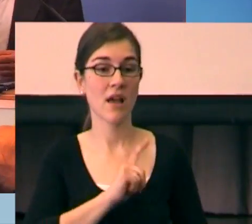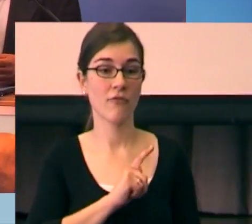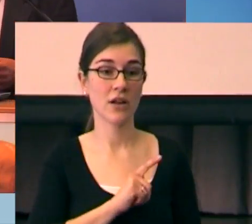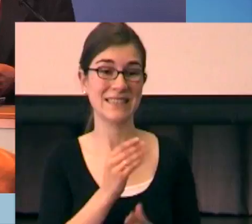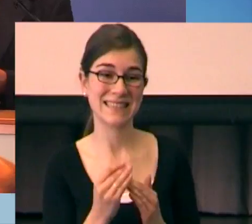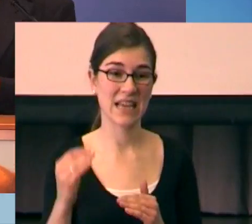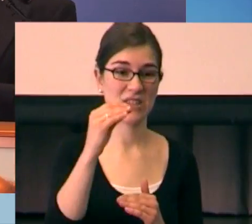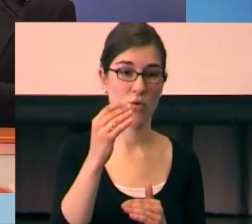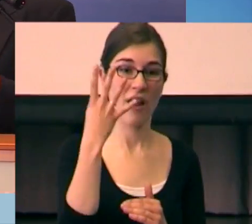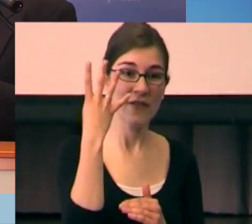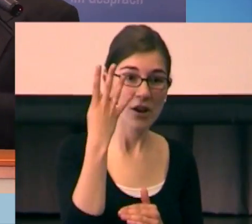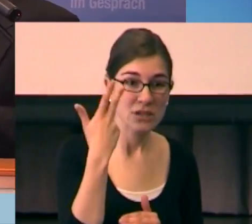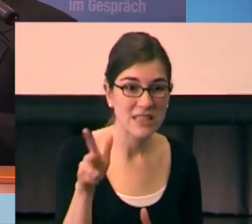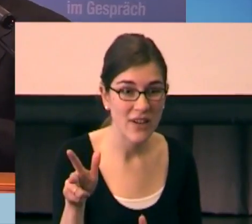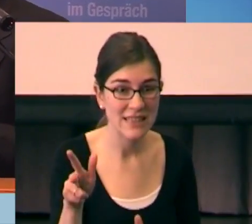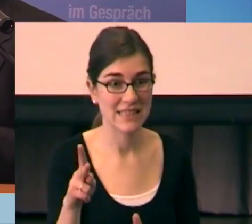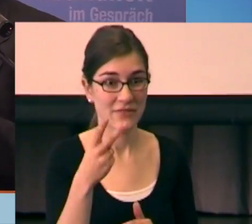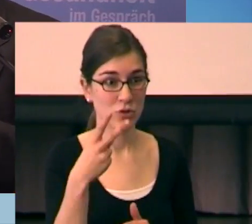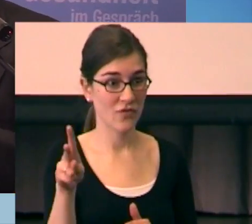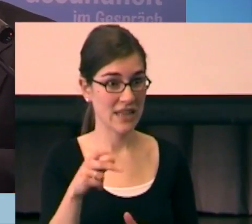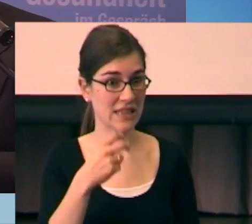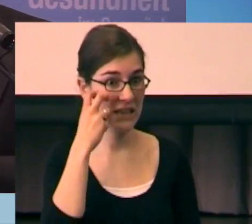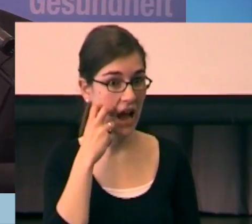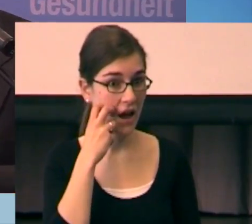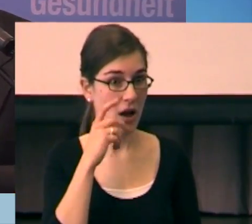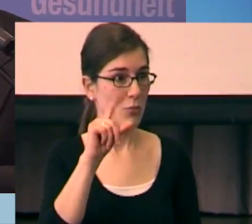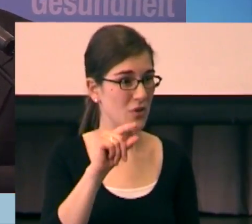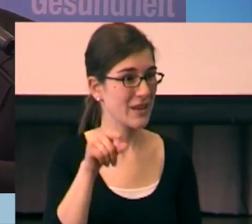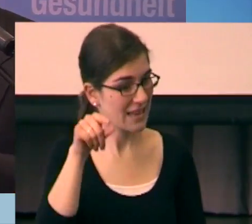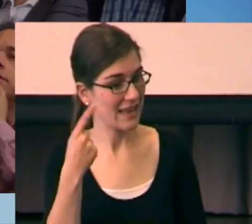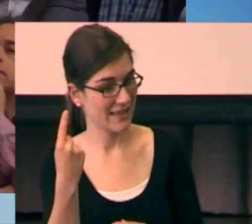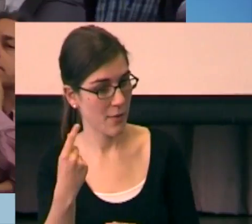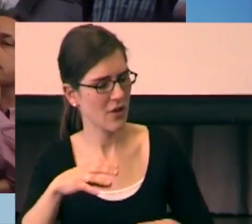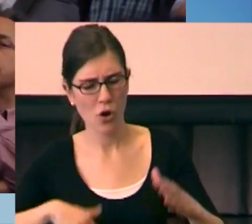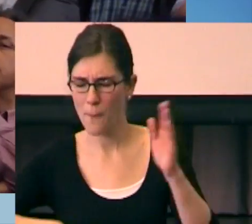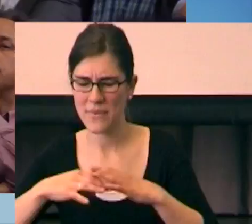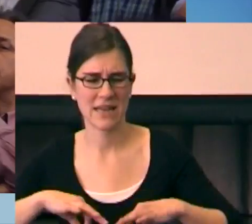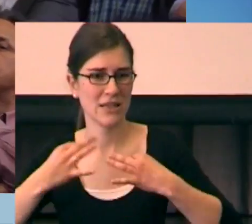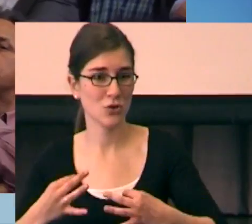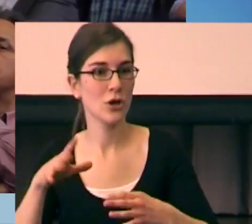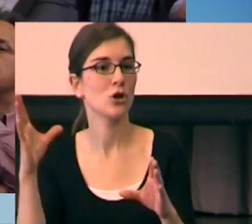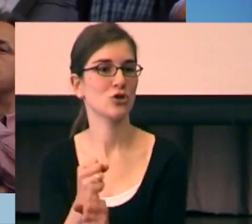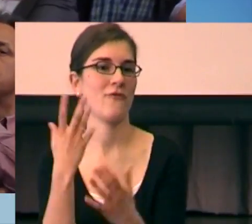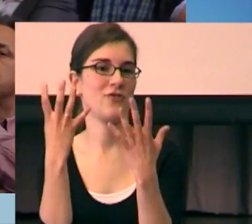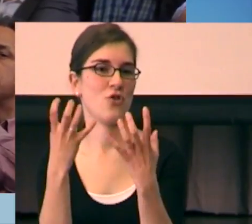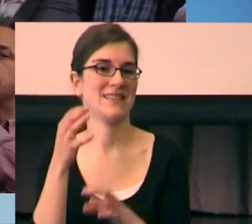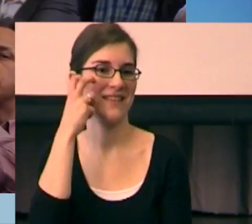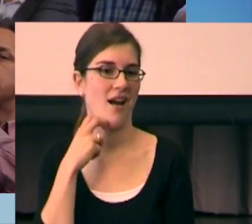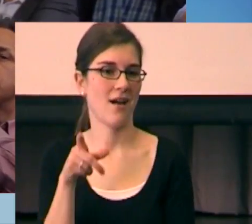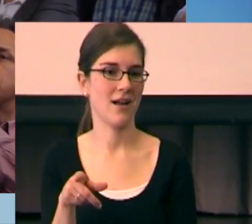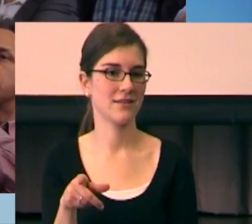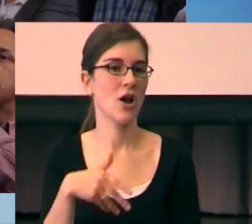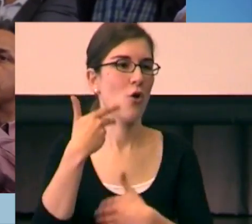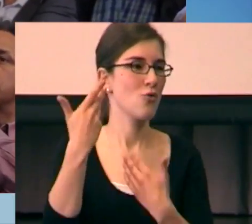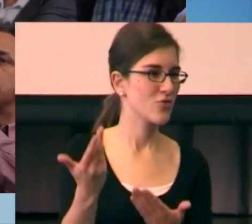von 24 Jahren? Das heißt, der 65-Jährige wird 90 werden. Und so pflanzt sich das bei den anderen Altersgruppen